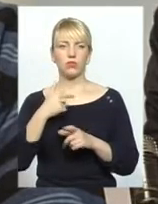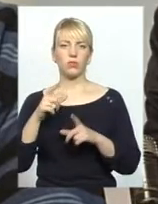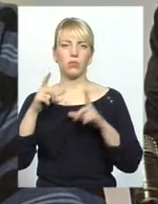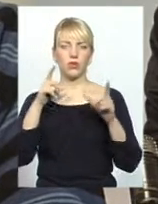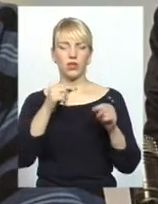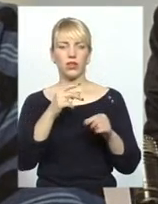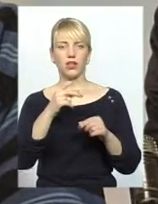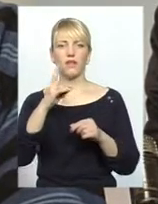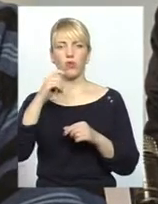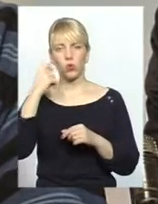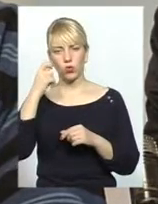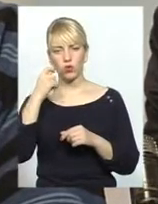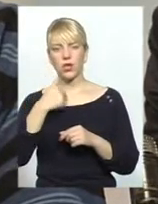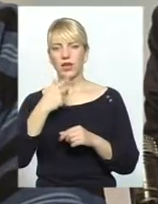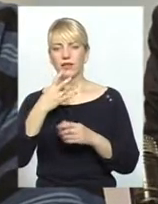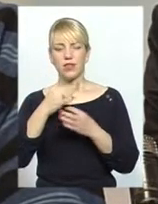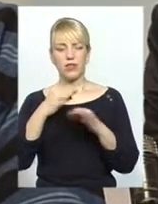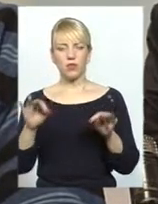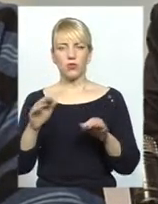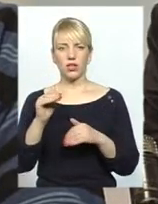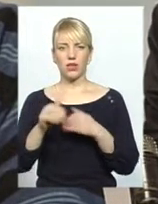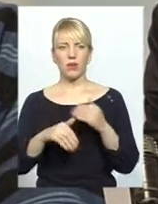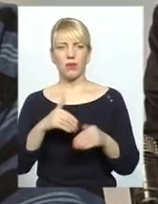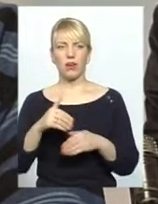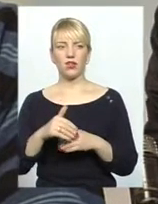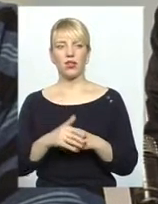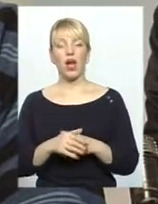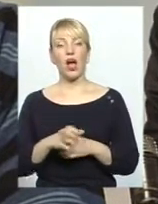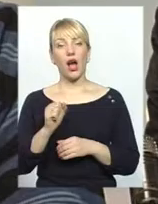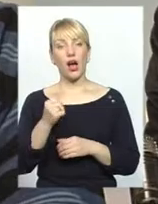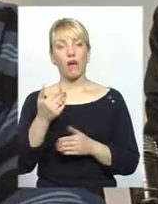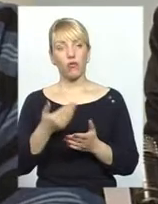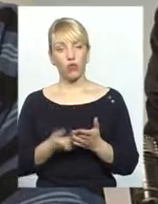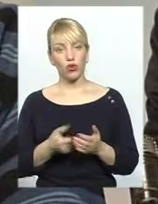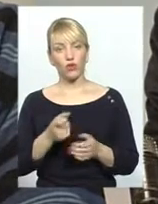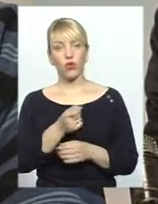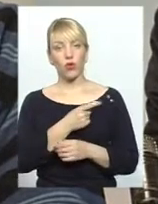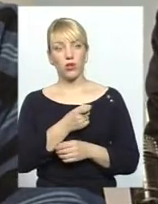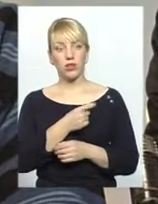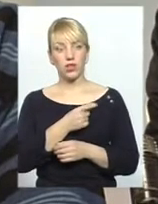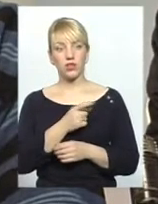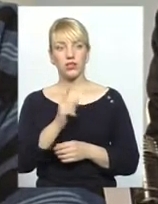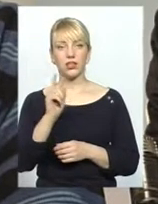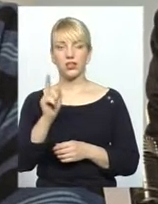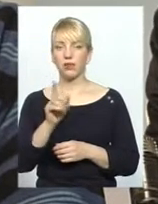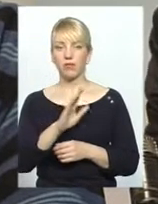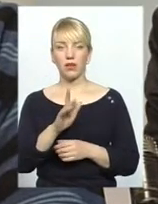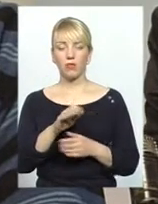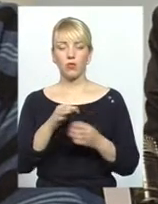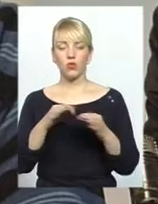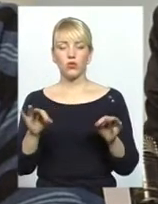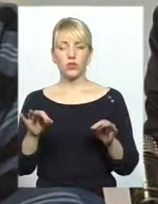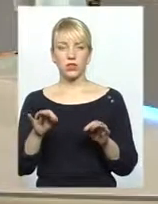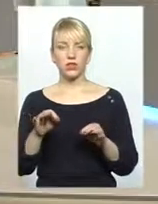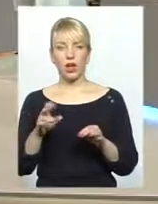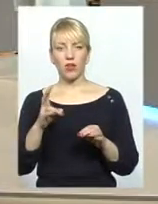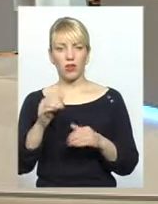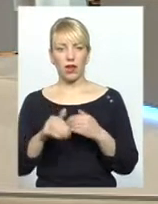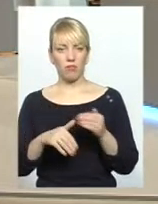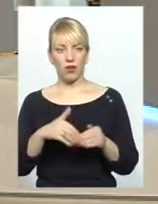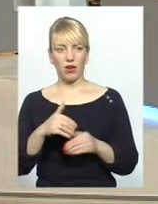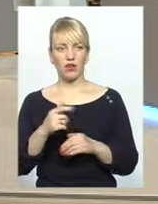пляж? Але в Одесі чи в Криму можуть не пустити на пляж свої ж, чому? Тому що там закритий пляж і, там, і так далі. Тобто є, ну,